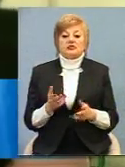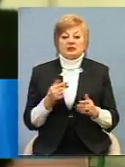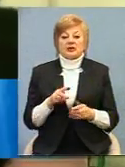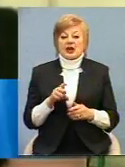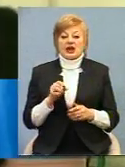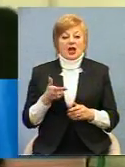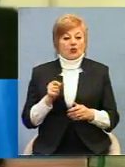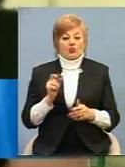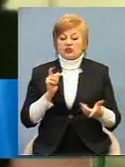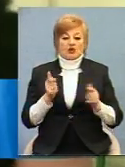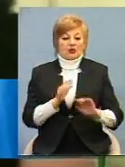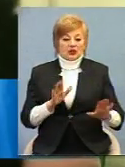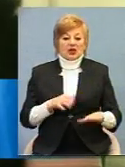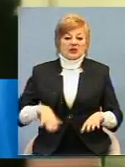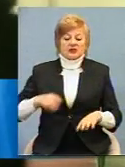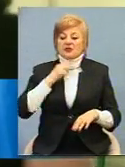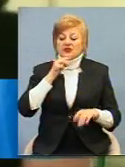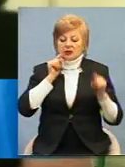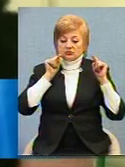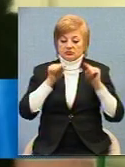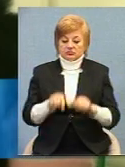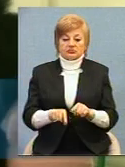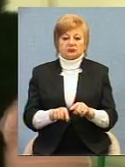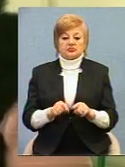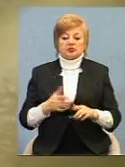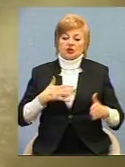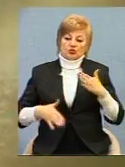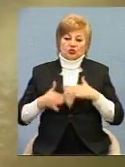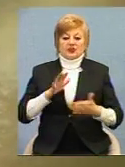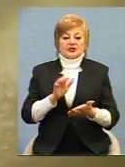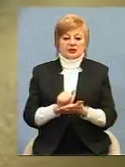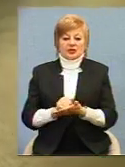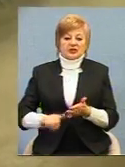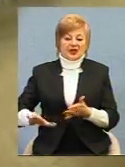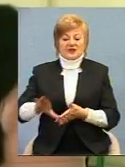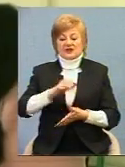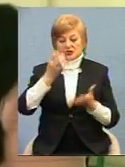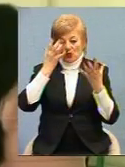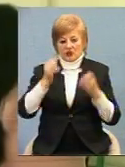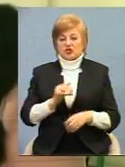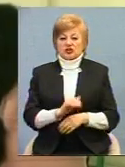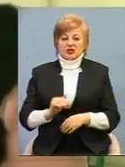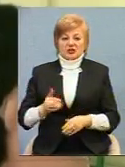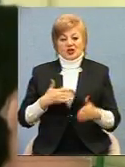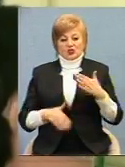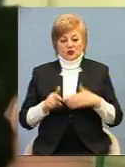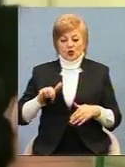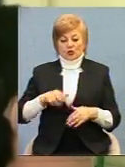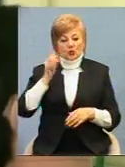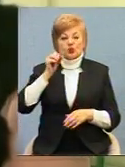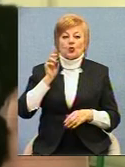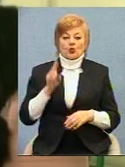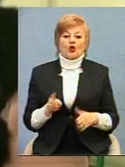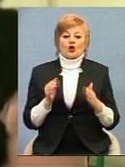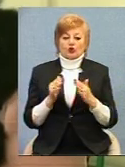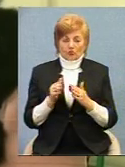коем случае не отвлекает. Они все сконцентрированы, все с удовольствием занимаются. Дети все увлечены. С удовольствием идут на уроки,